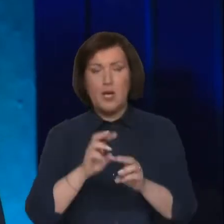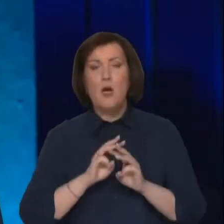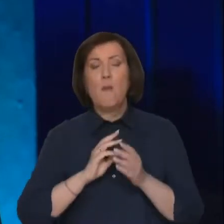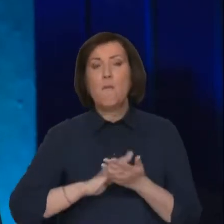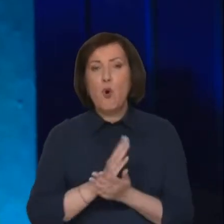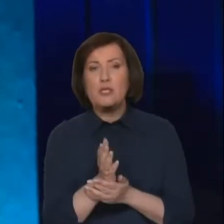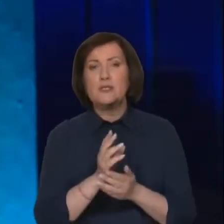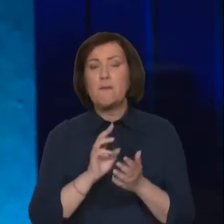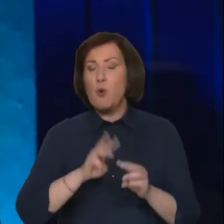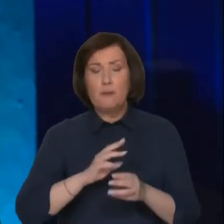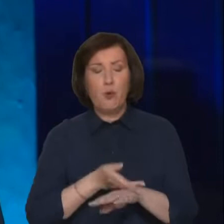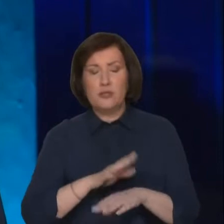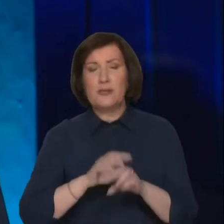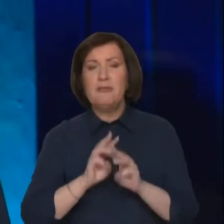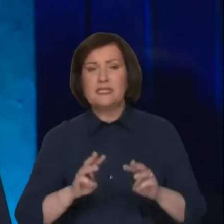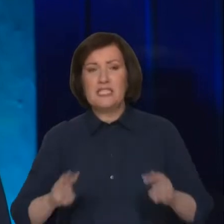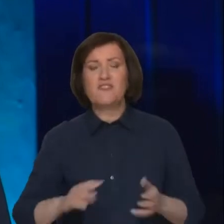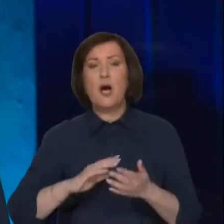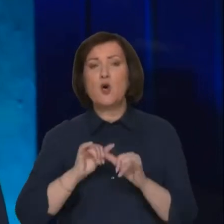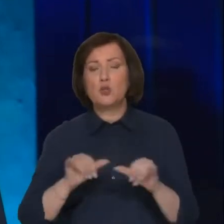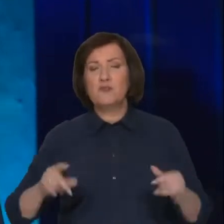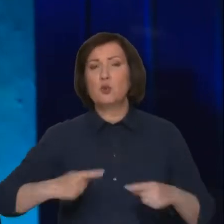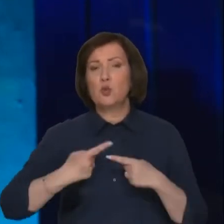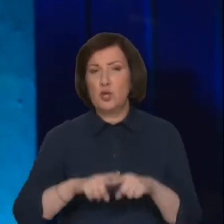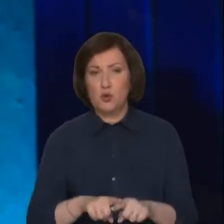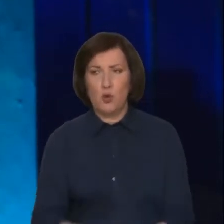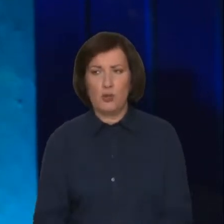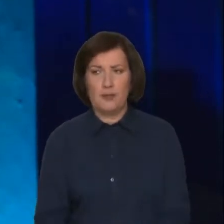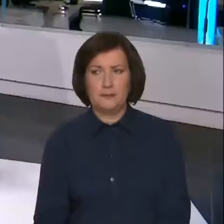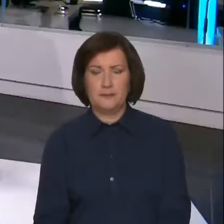розвитку і технологій. Реєстрацію учасників програми розпочали у червні.